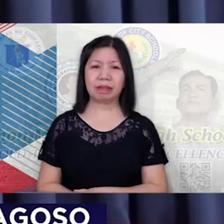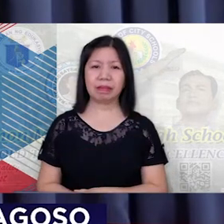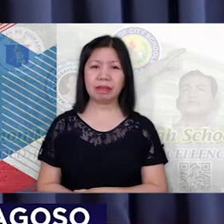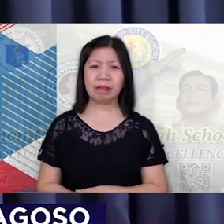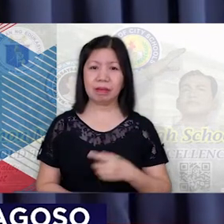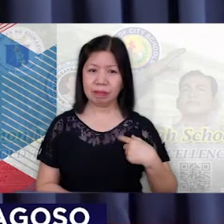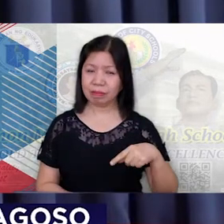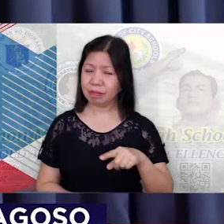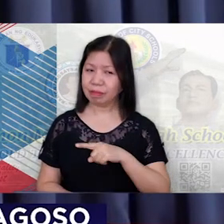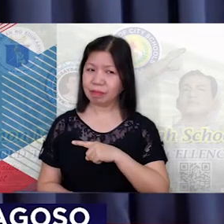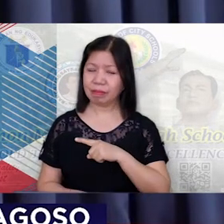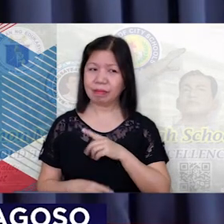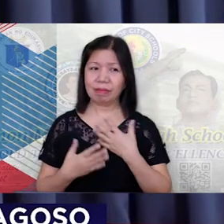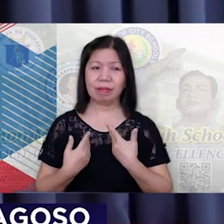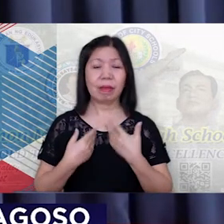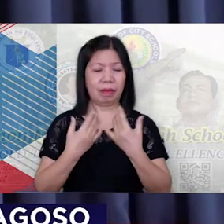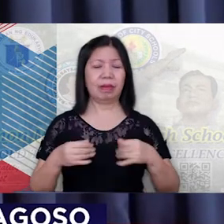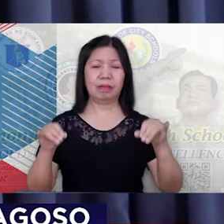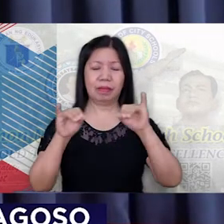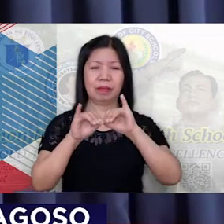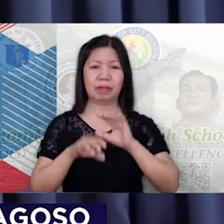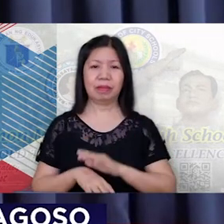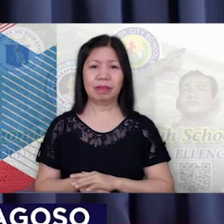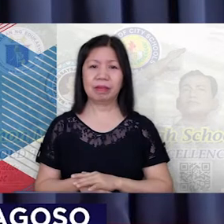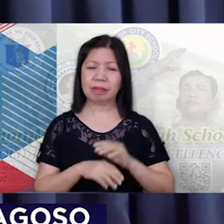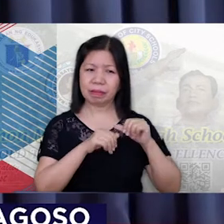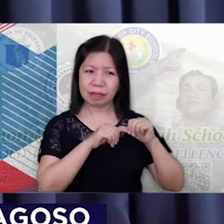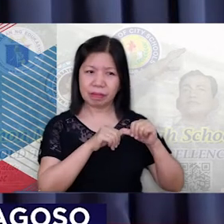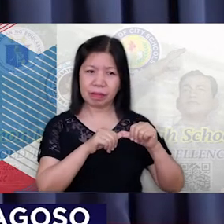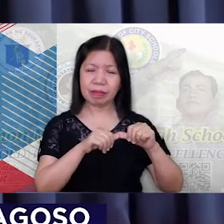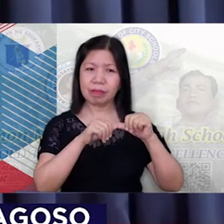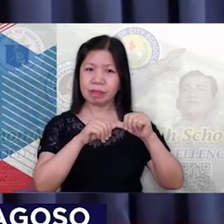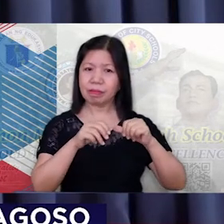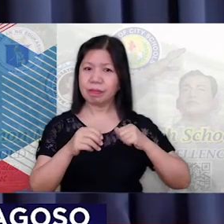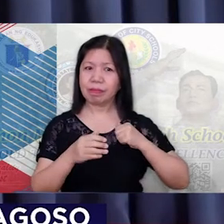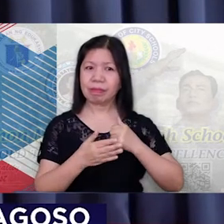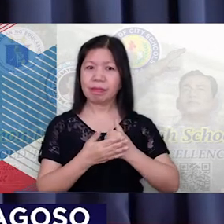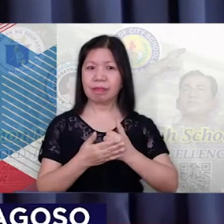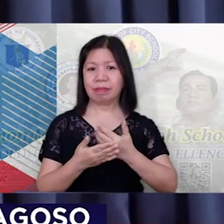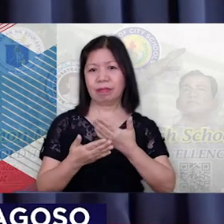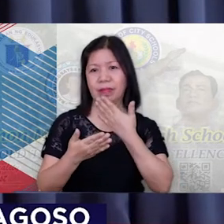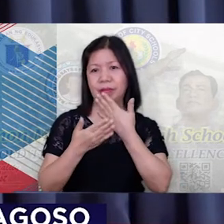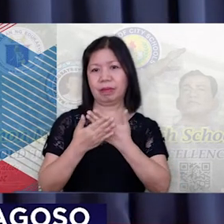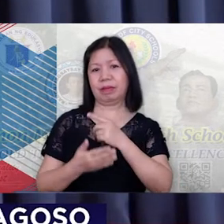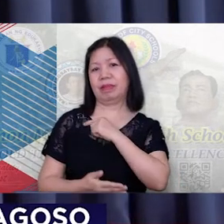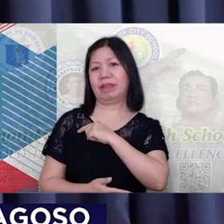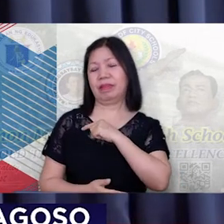kahit tayo ay sinusubok, mahalaga na patuloy na mapagtibay ang kalidad ng